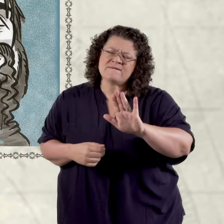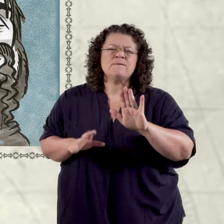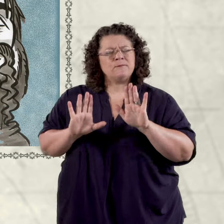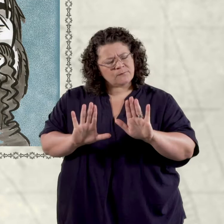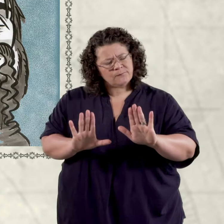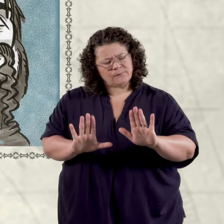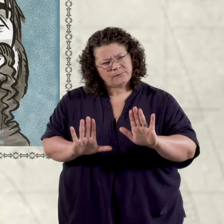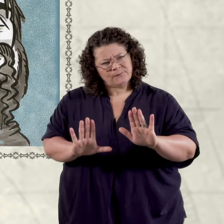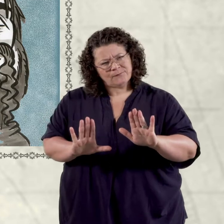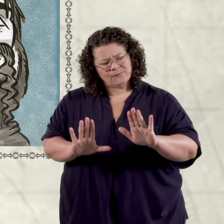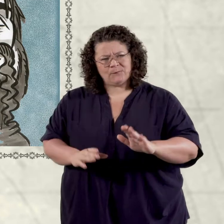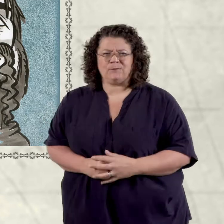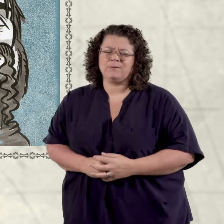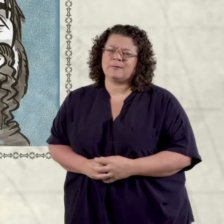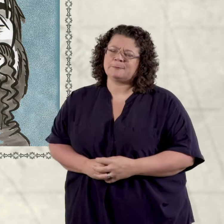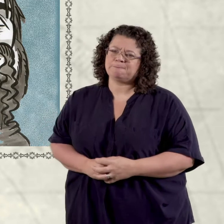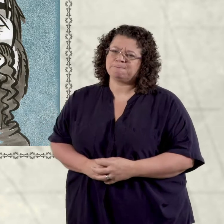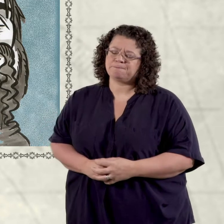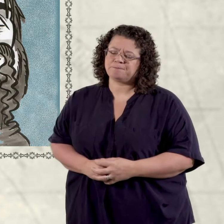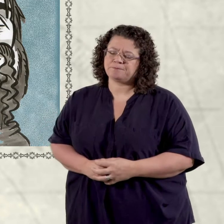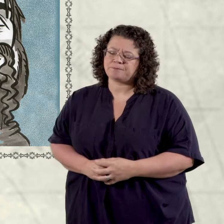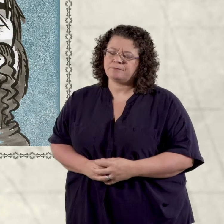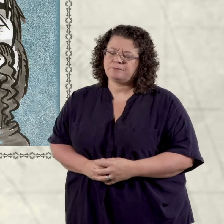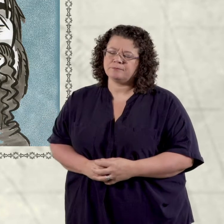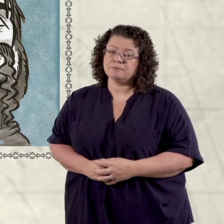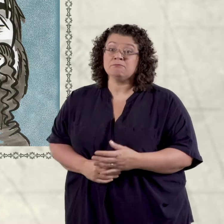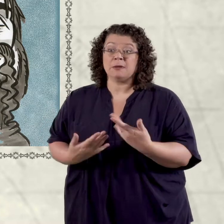barod. Ddim digon cryf.